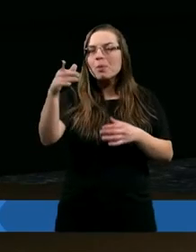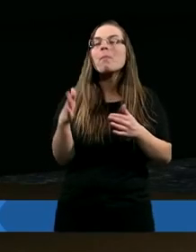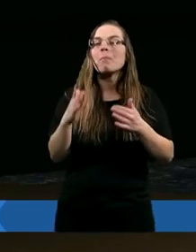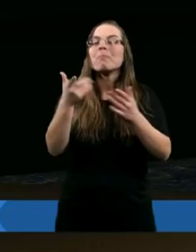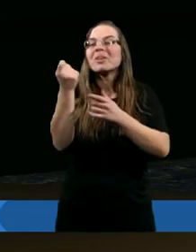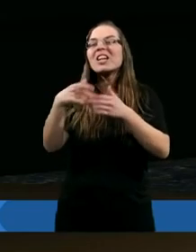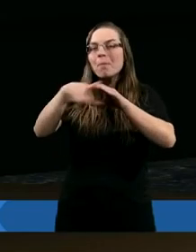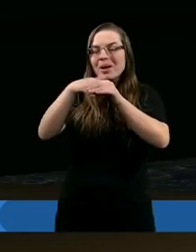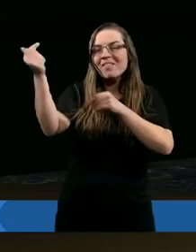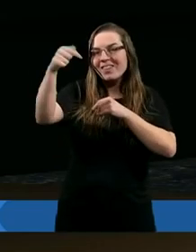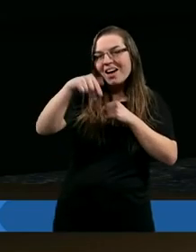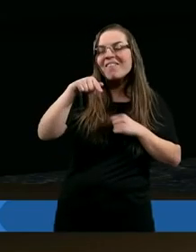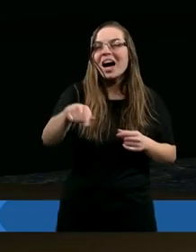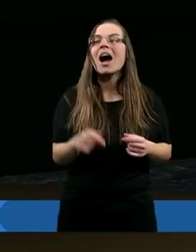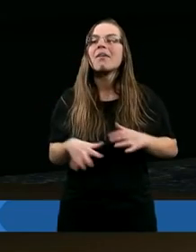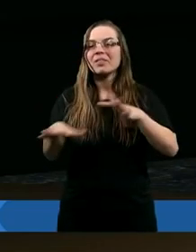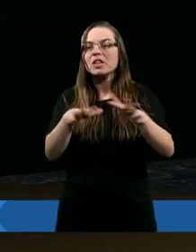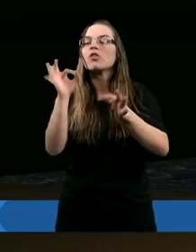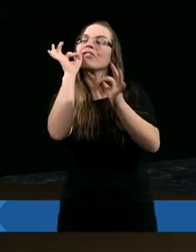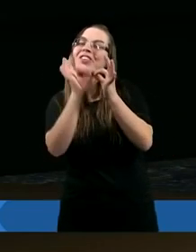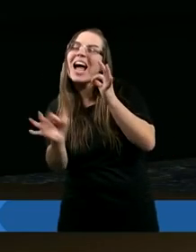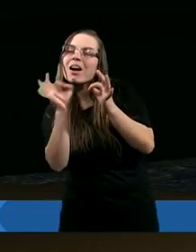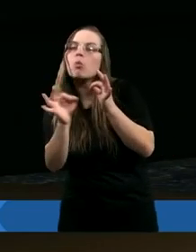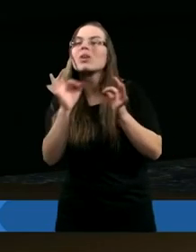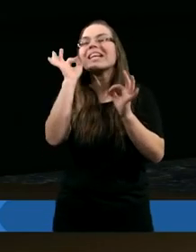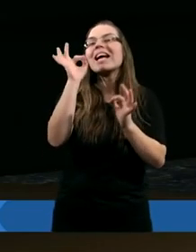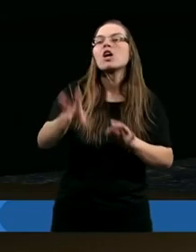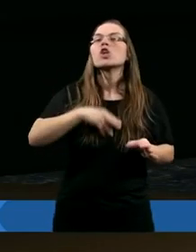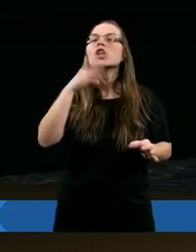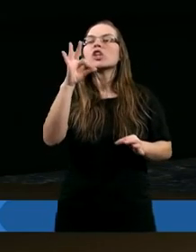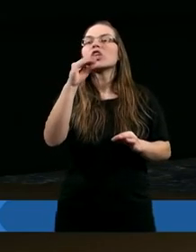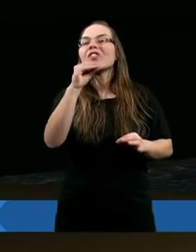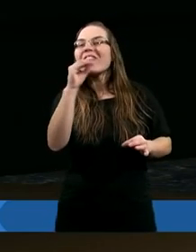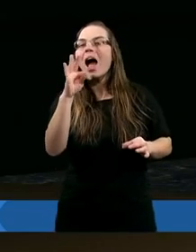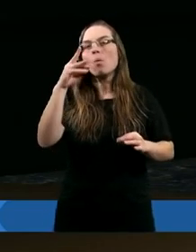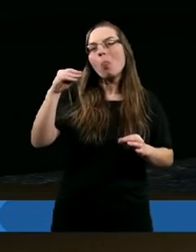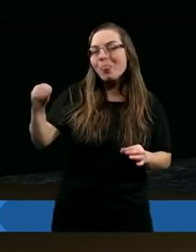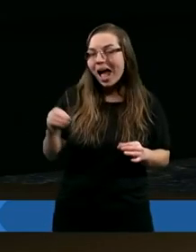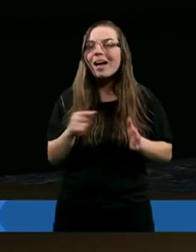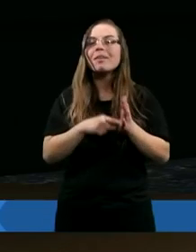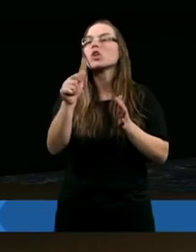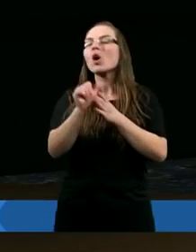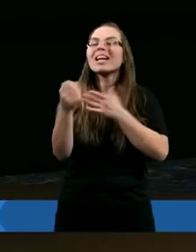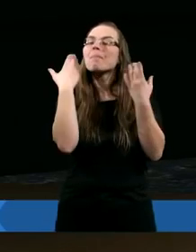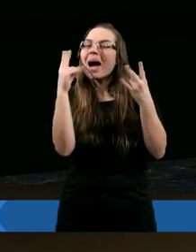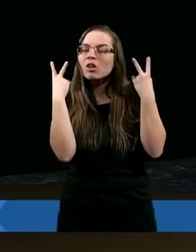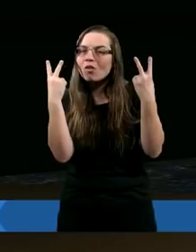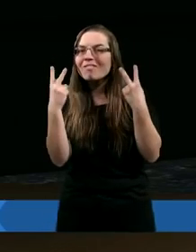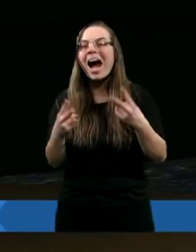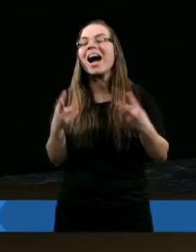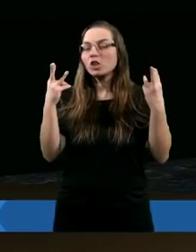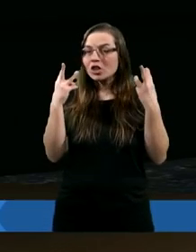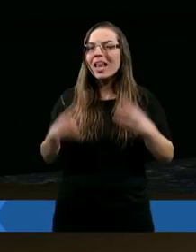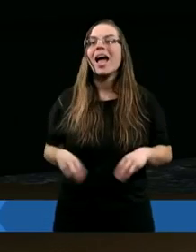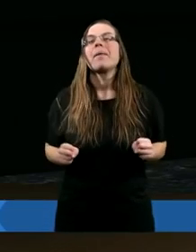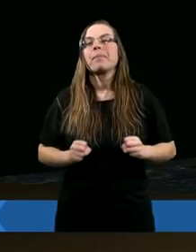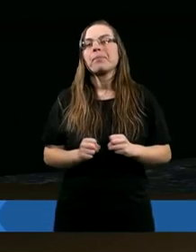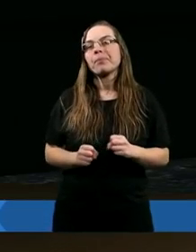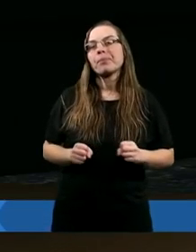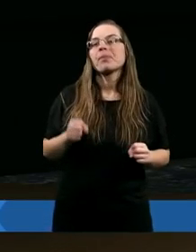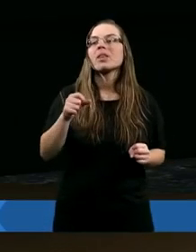przebywa, tam to miejsce jest szczególnie święte. to też, co tu jest istotne, Grzegorzu, co mówiłeś, że